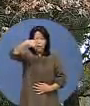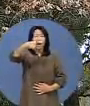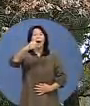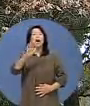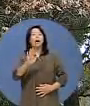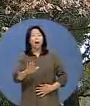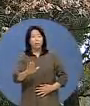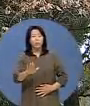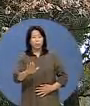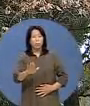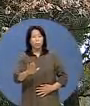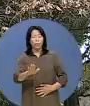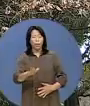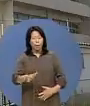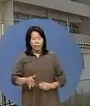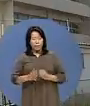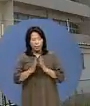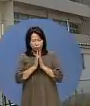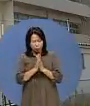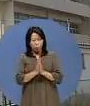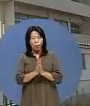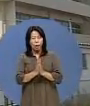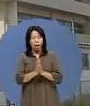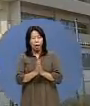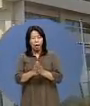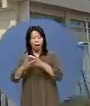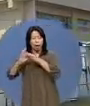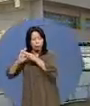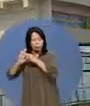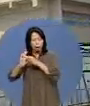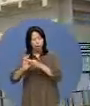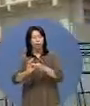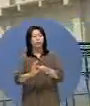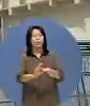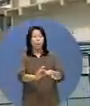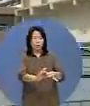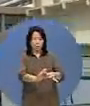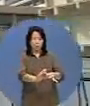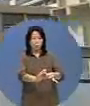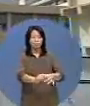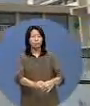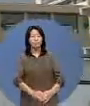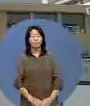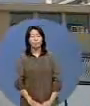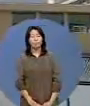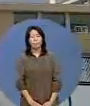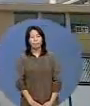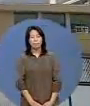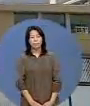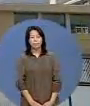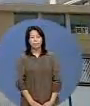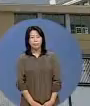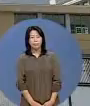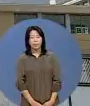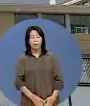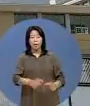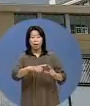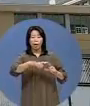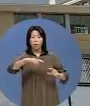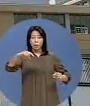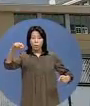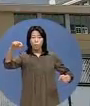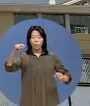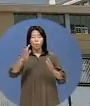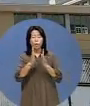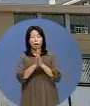たるというような信仰がね、古くから伝えられてたということですね。日本の神様という